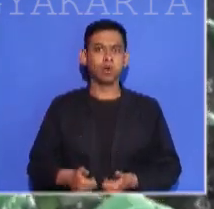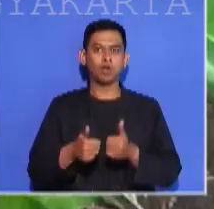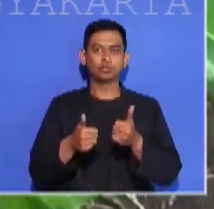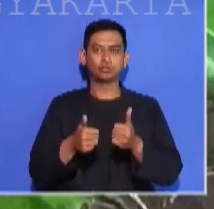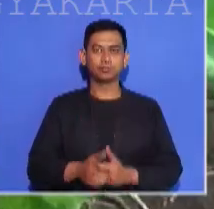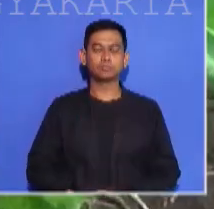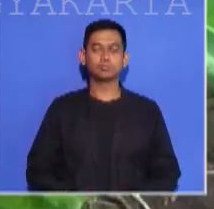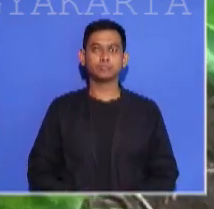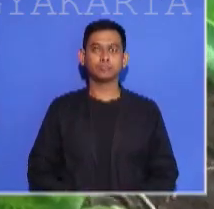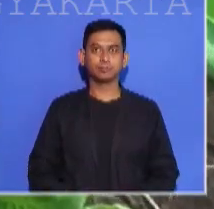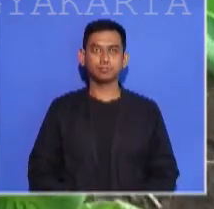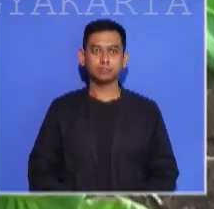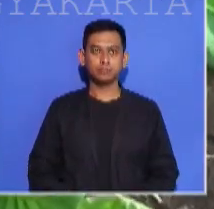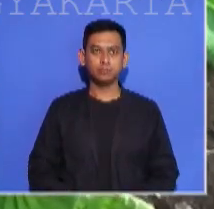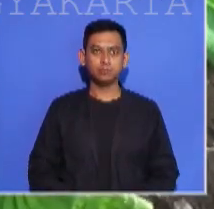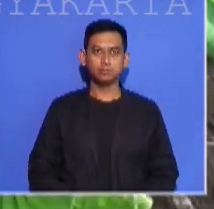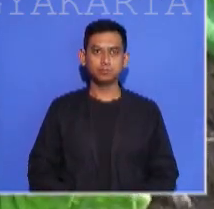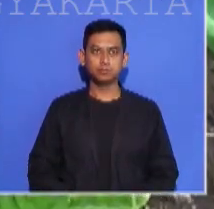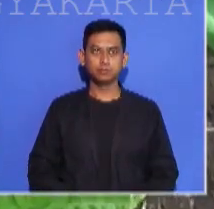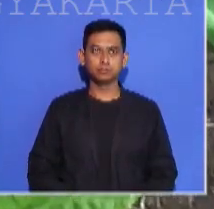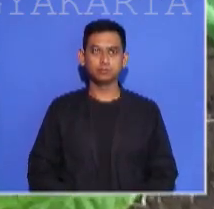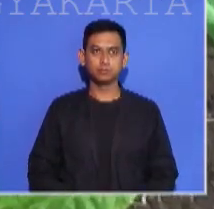jaangangenang set sak